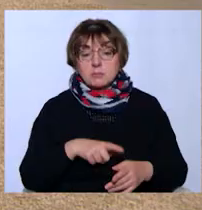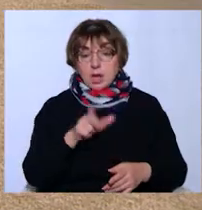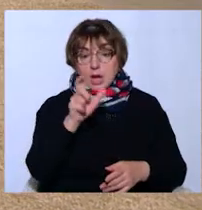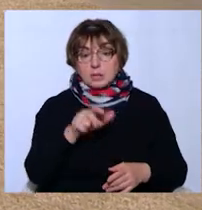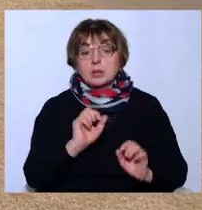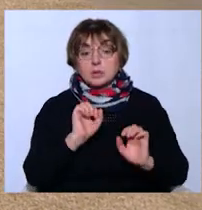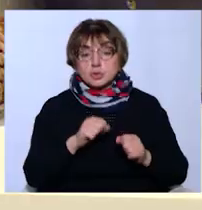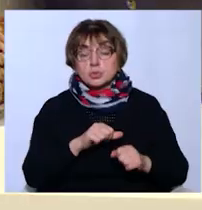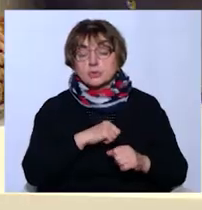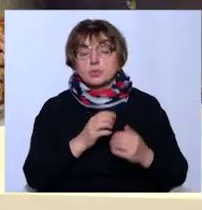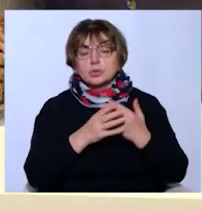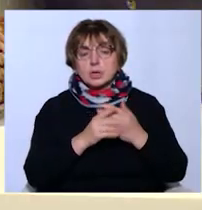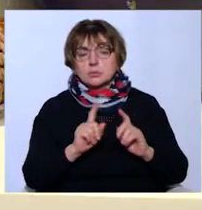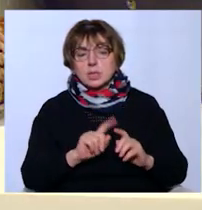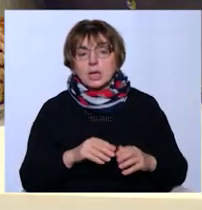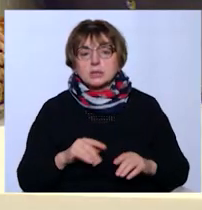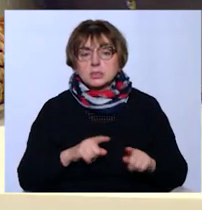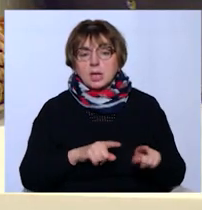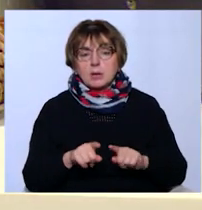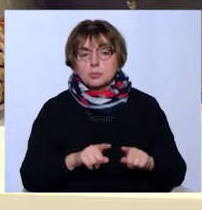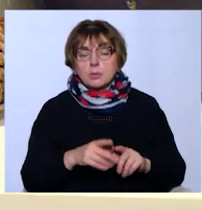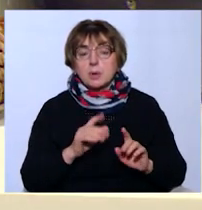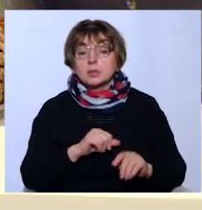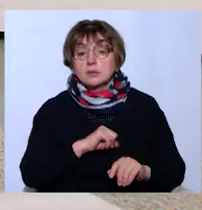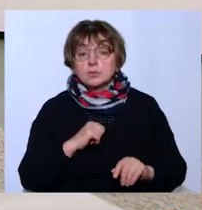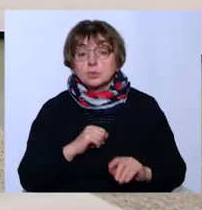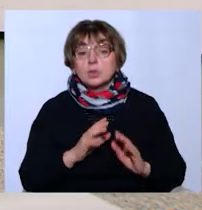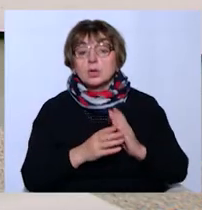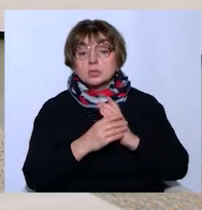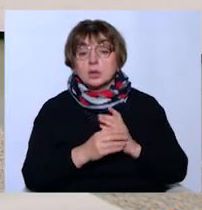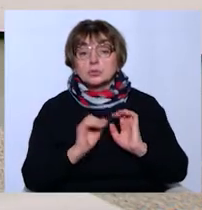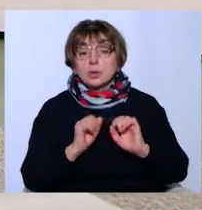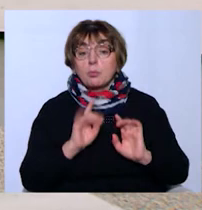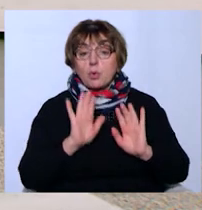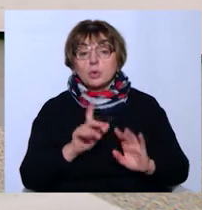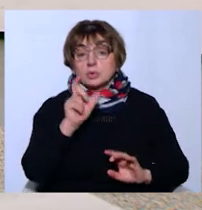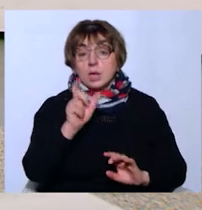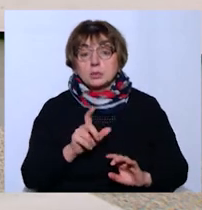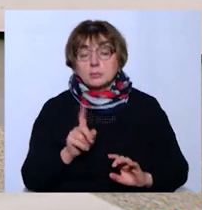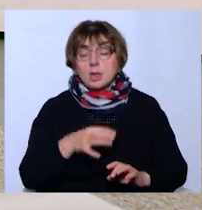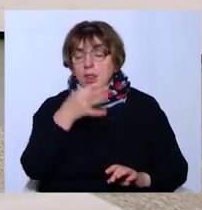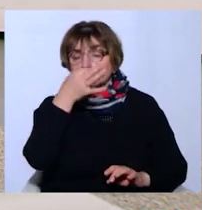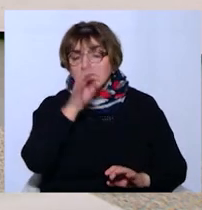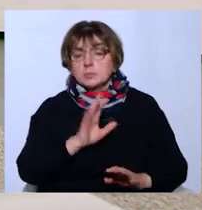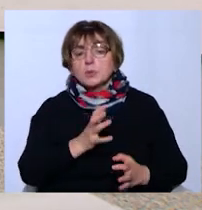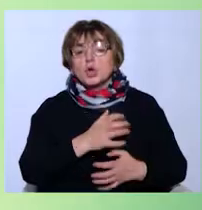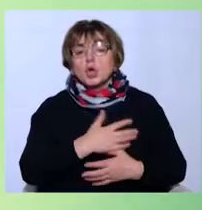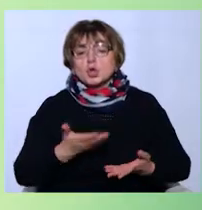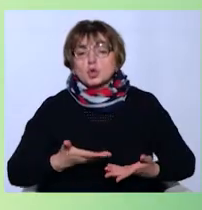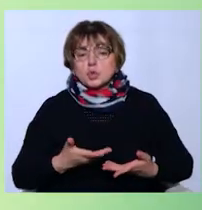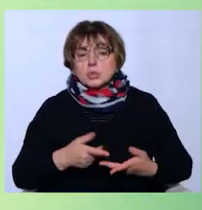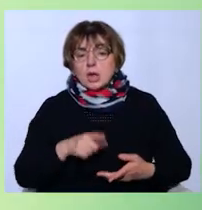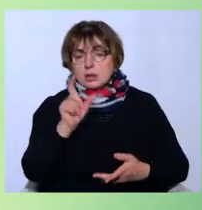ადამიანს შეუძლია საგნის ამოძრავება, მაგრამ საგანს მხოლოდ ადამიანი არ ამოძრავებს, ანუ ნებისმიერი ცოცხალი არსება,